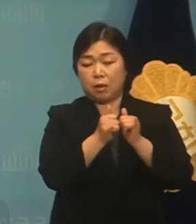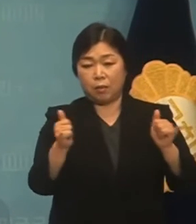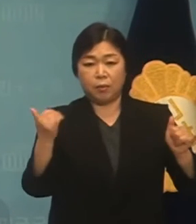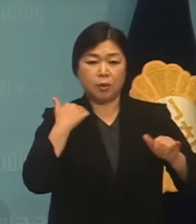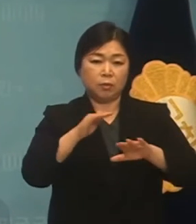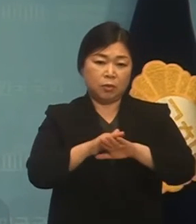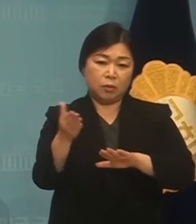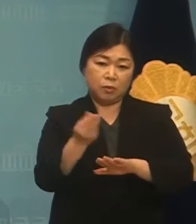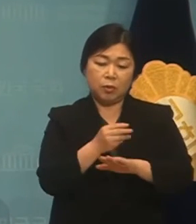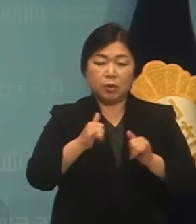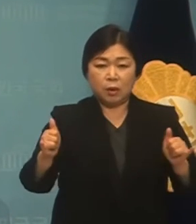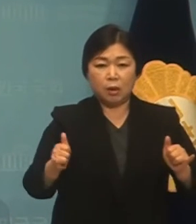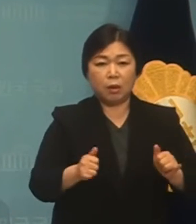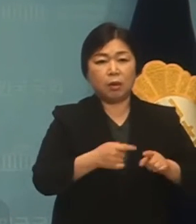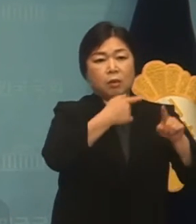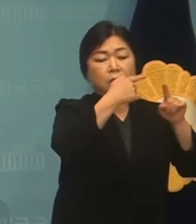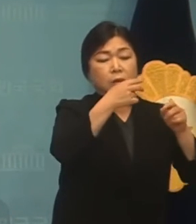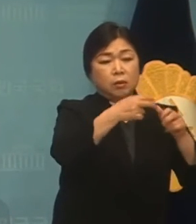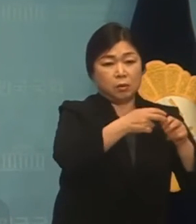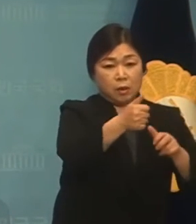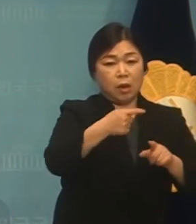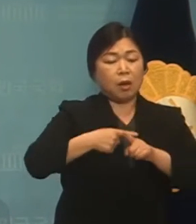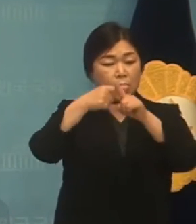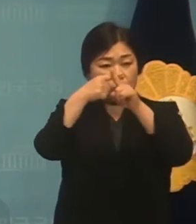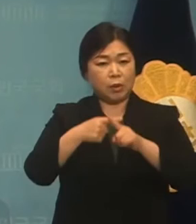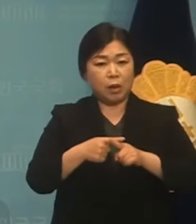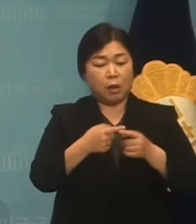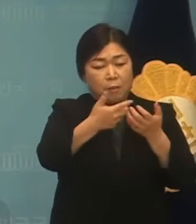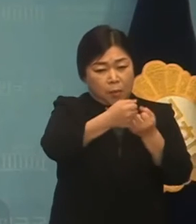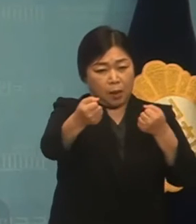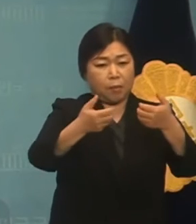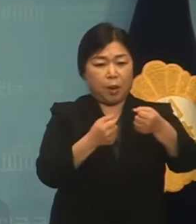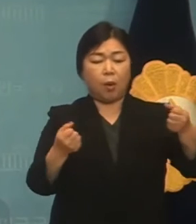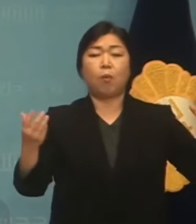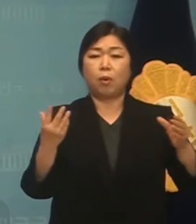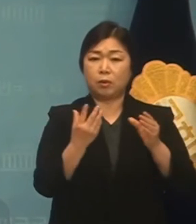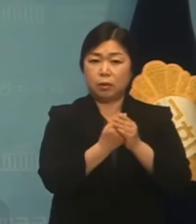임차, 기사와 강사, 나눌 수 있는 건 다 나누었습니다.